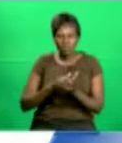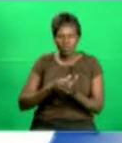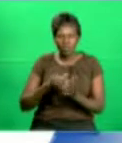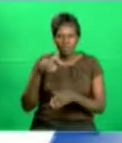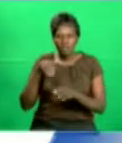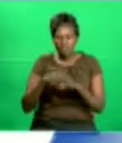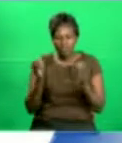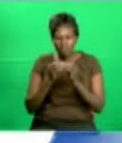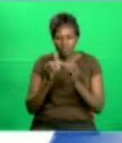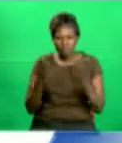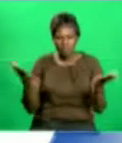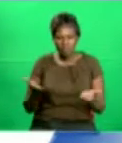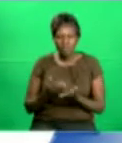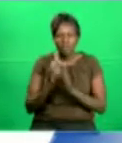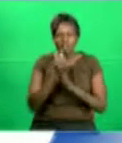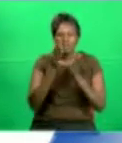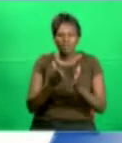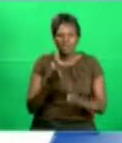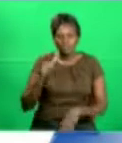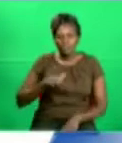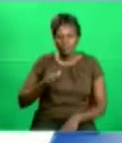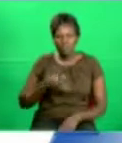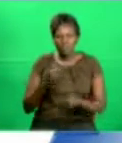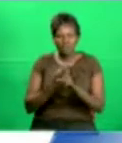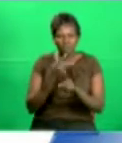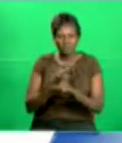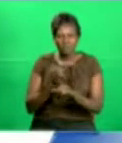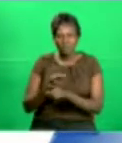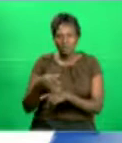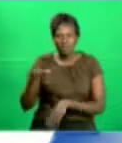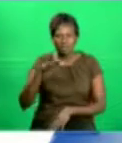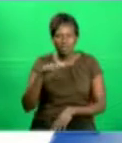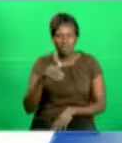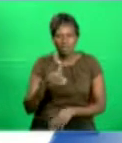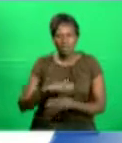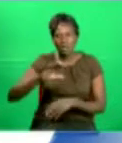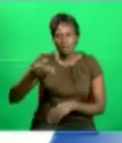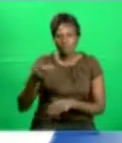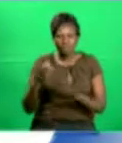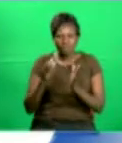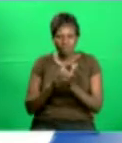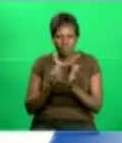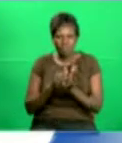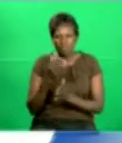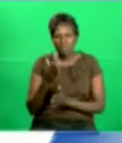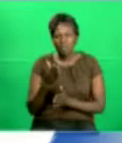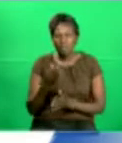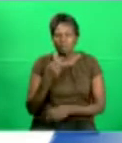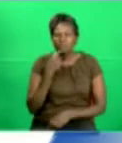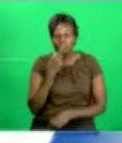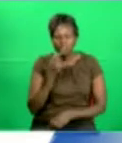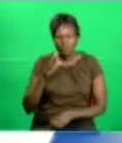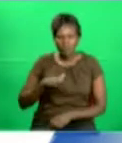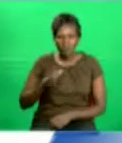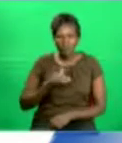mkutano uliohudhuriwa na viongozi wanawake kutoka maeneo mbalimbali ya kaunti ya Machakos. Bi Mudhama alitoa wito kwa akina mama kuhakikisha